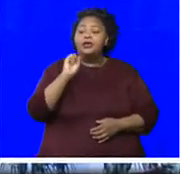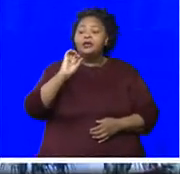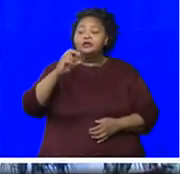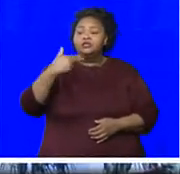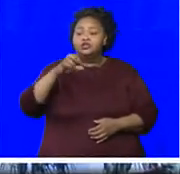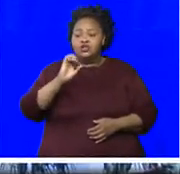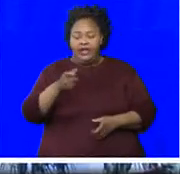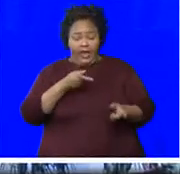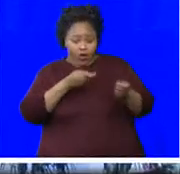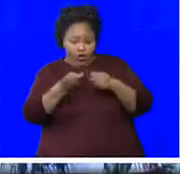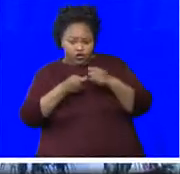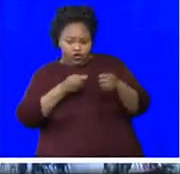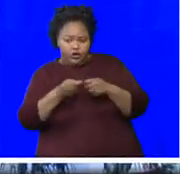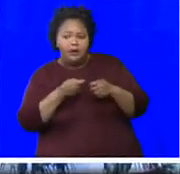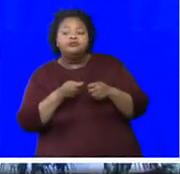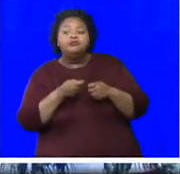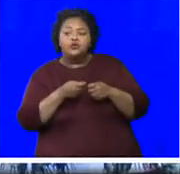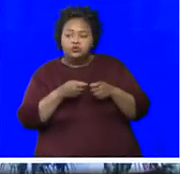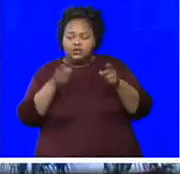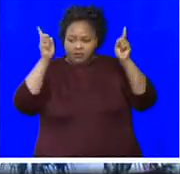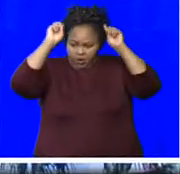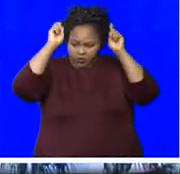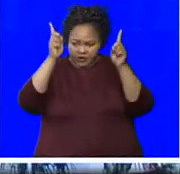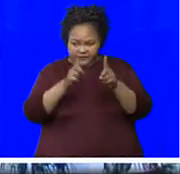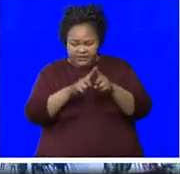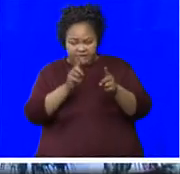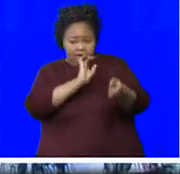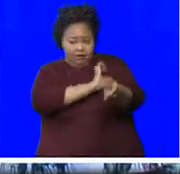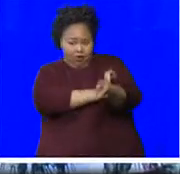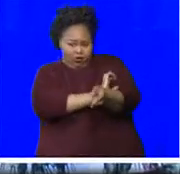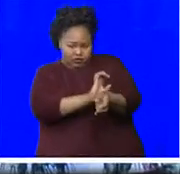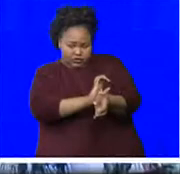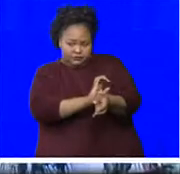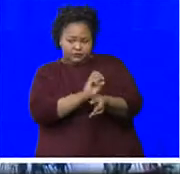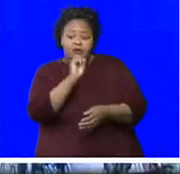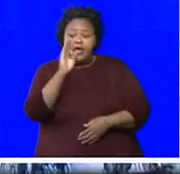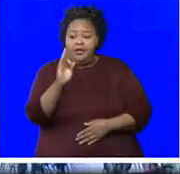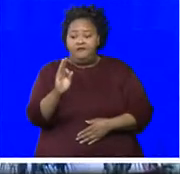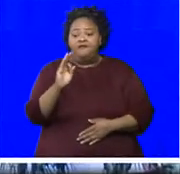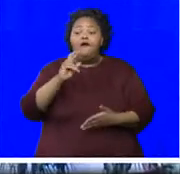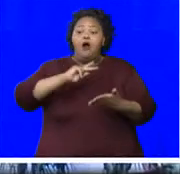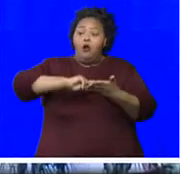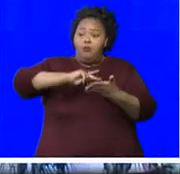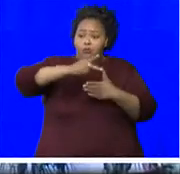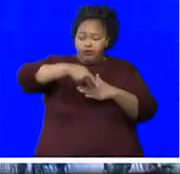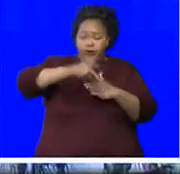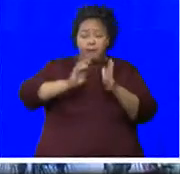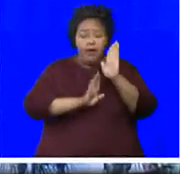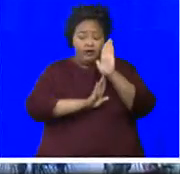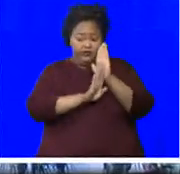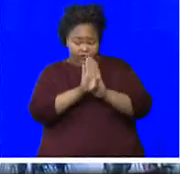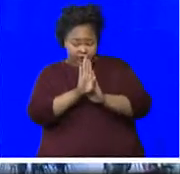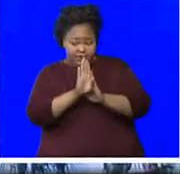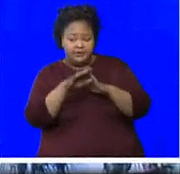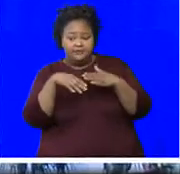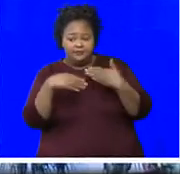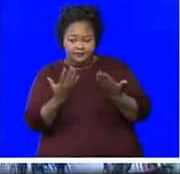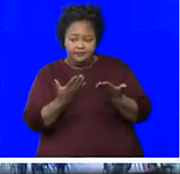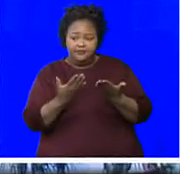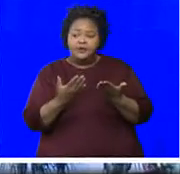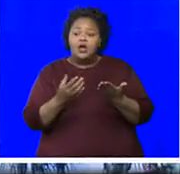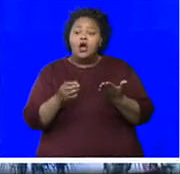ama-colleges, TVET institutions akhona ukuthi naka develop i program ati kombisele timphawu